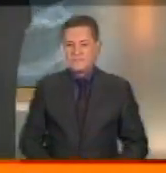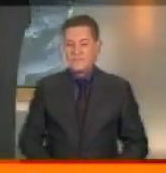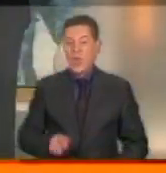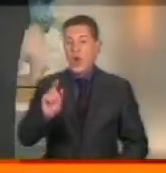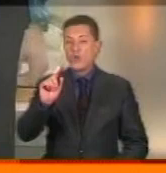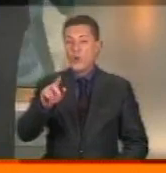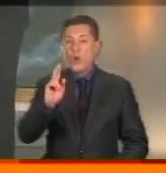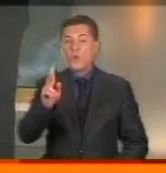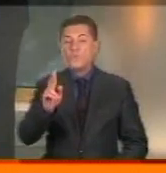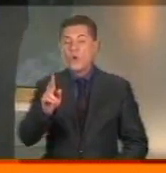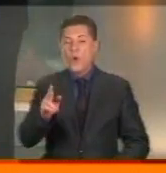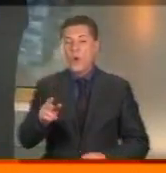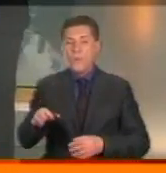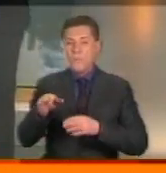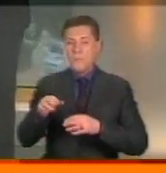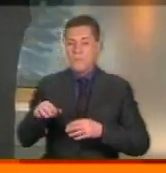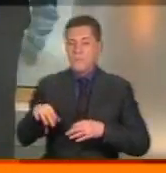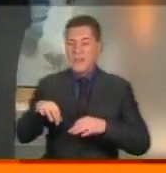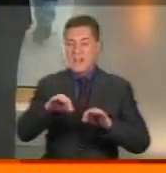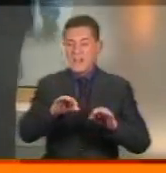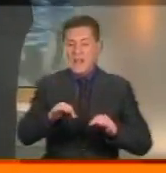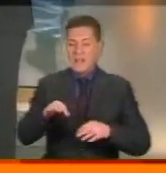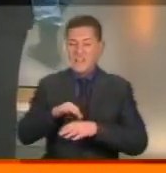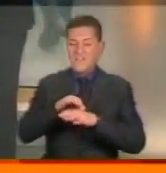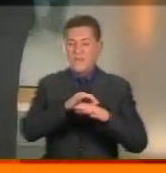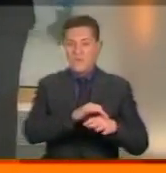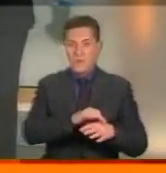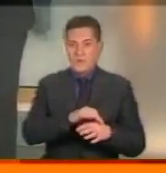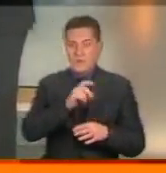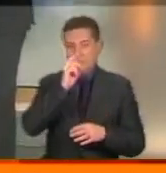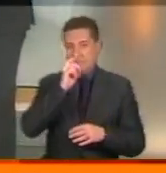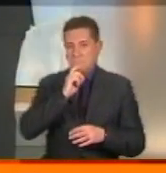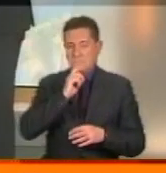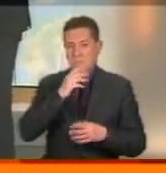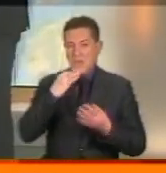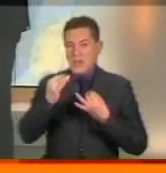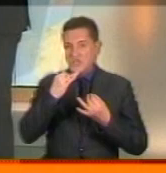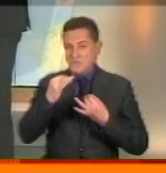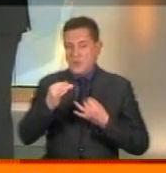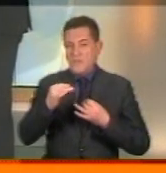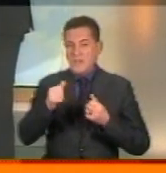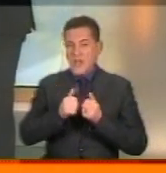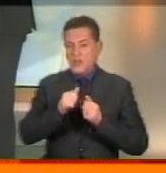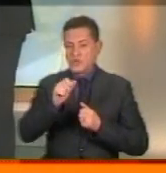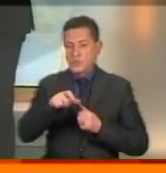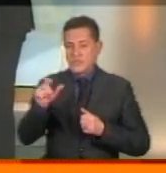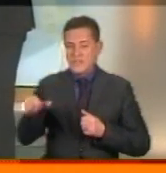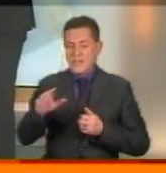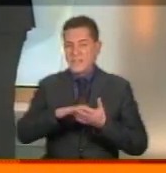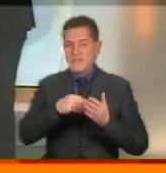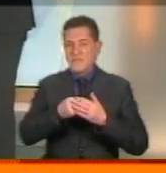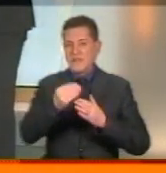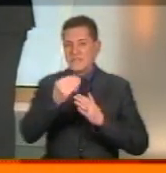Того, по кого приїхали, виводять під плач мами і зніяковіли перешіптування сусідів. Це відео в Ютубі називається